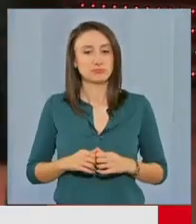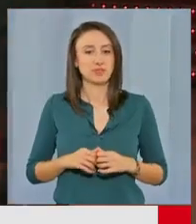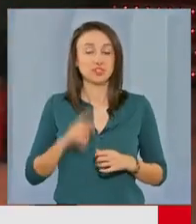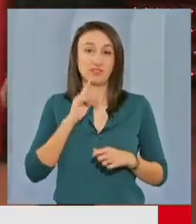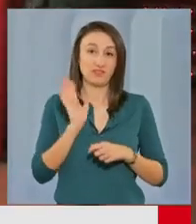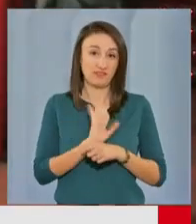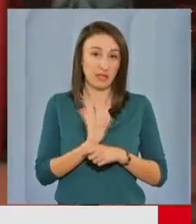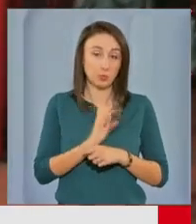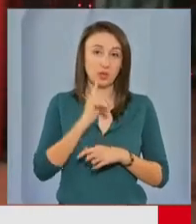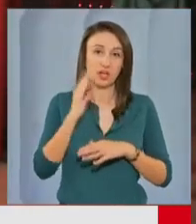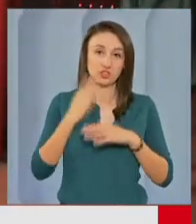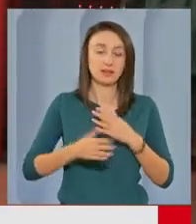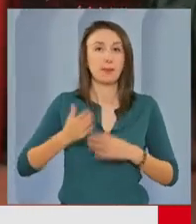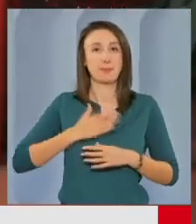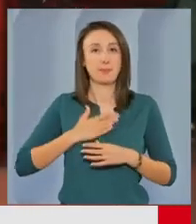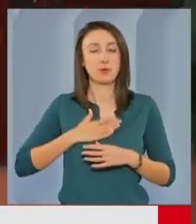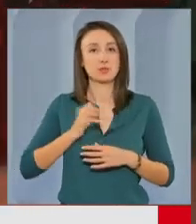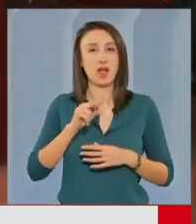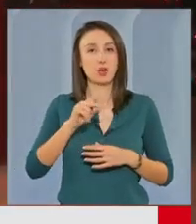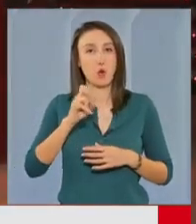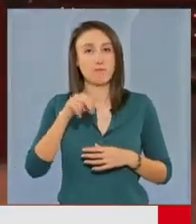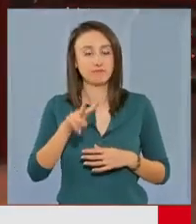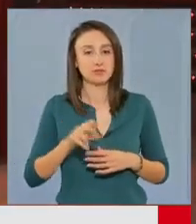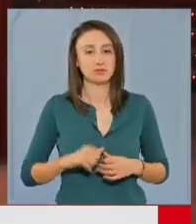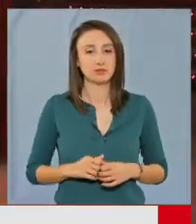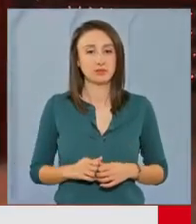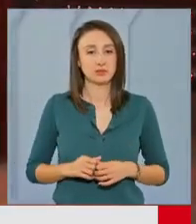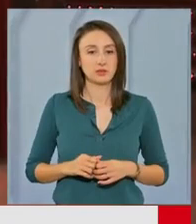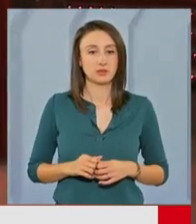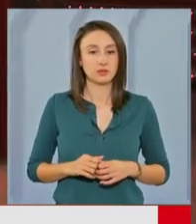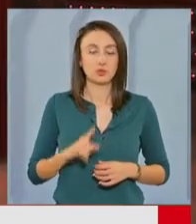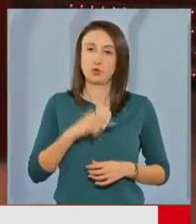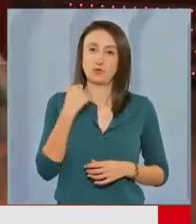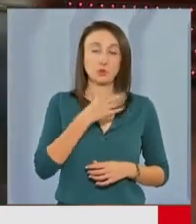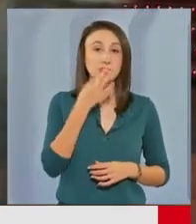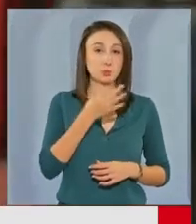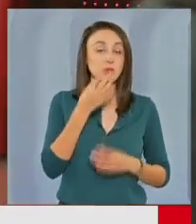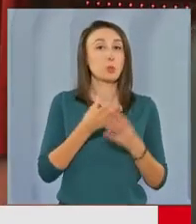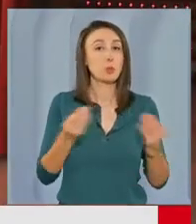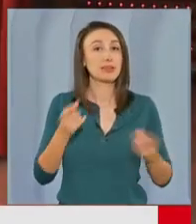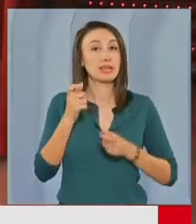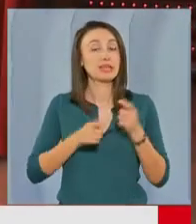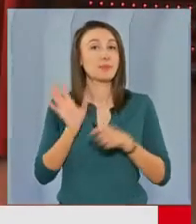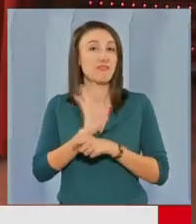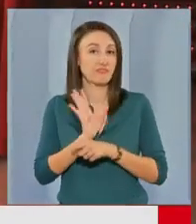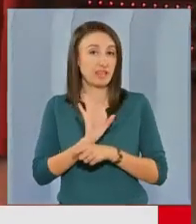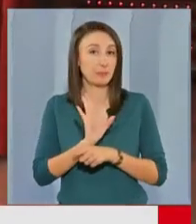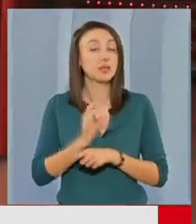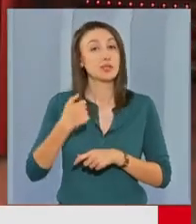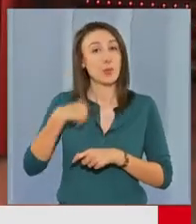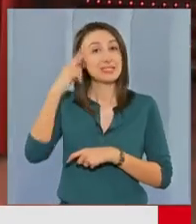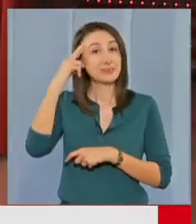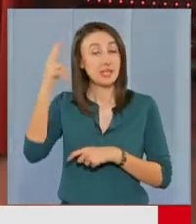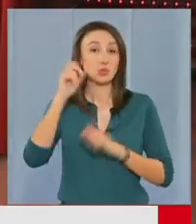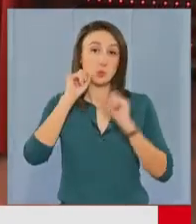filmului recent lansat al meu, Lasnagov, n-aș vrea să devoalez multe despre film, pentru că eu sper